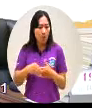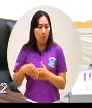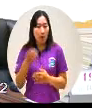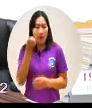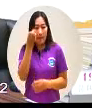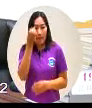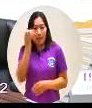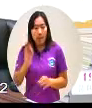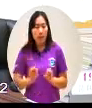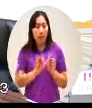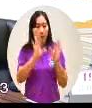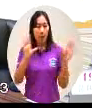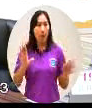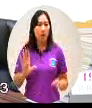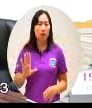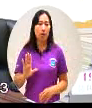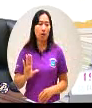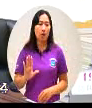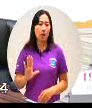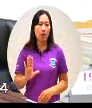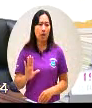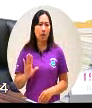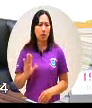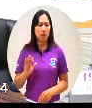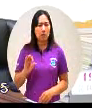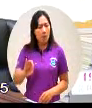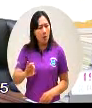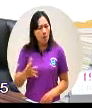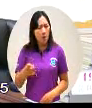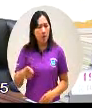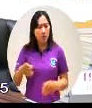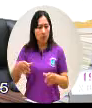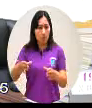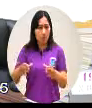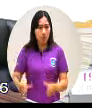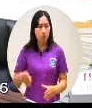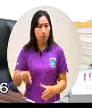性的。是安那无法当去争取去做呢？